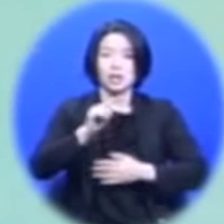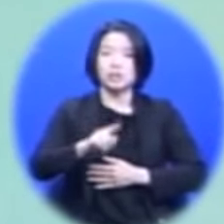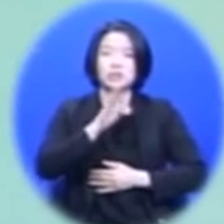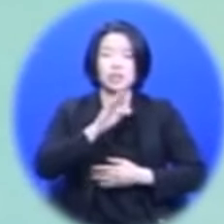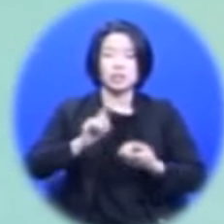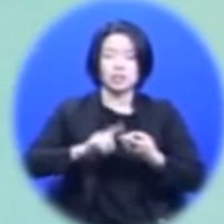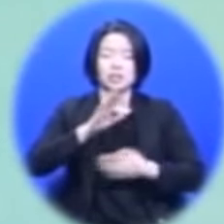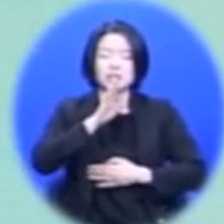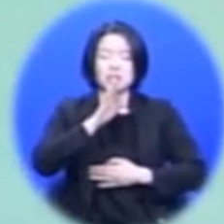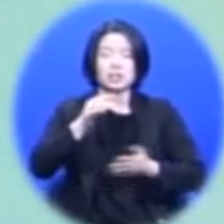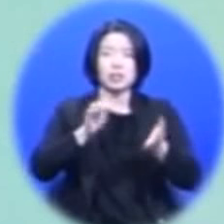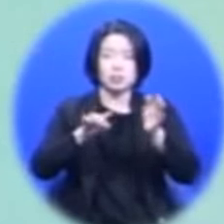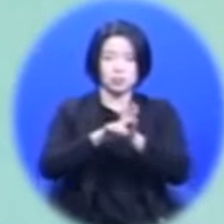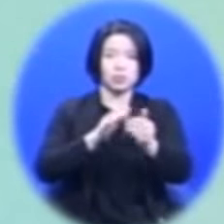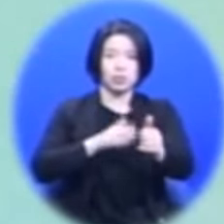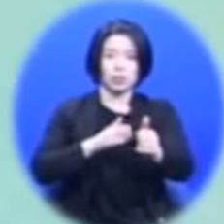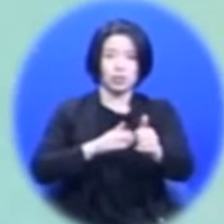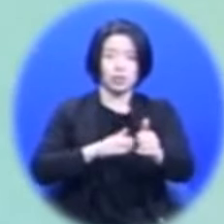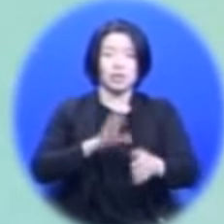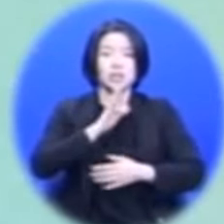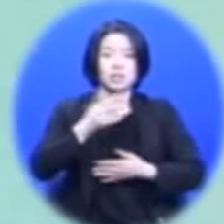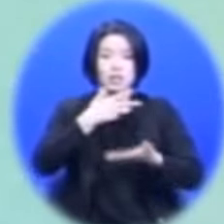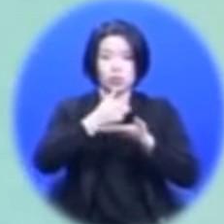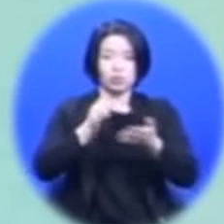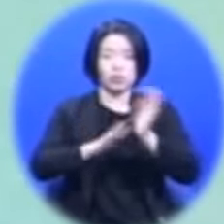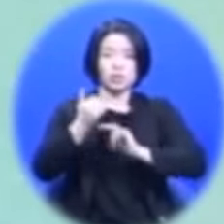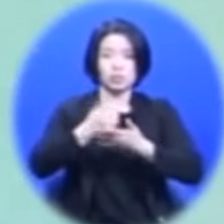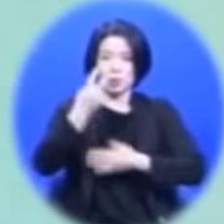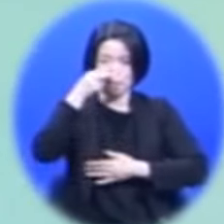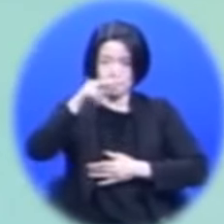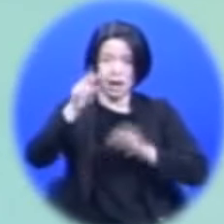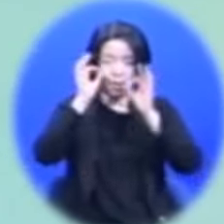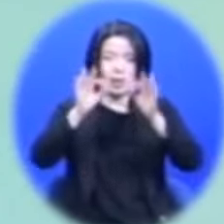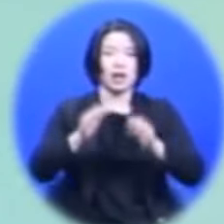진짜 믿으세요. 그리고 주 예수님을 정말 바라보세요.